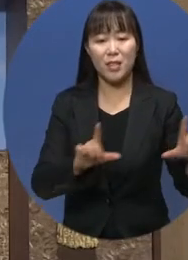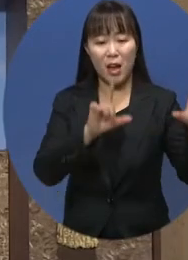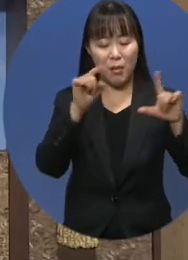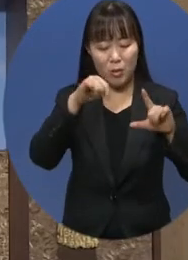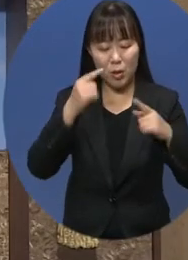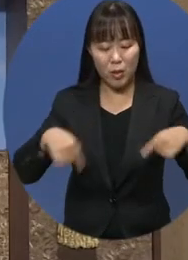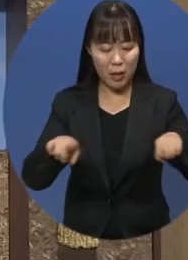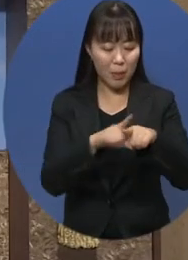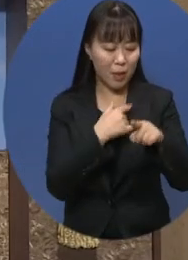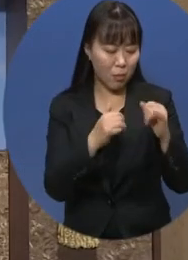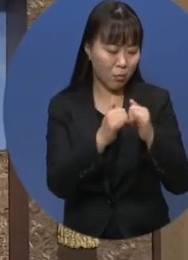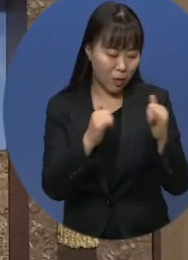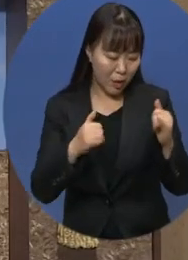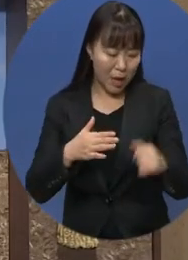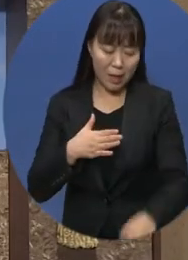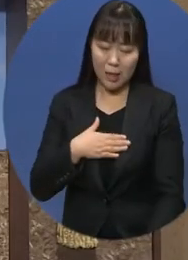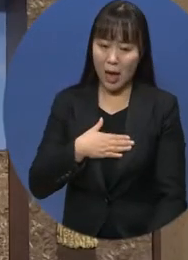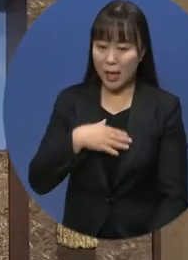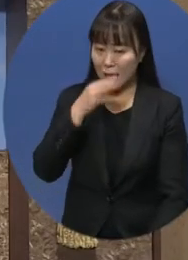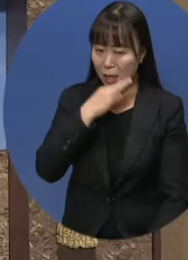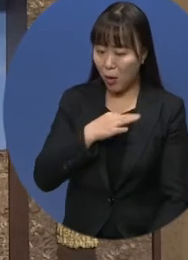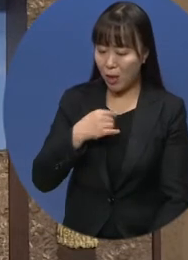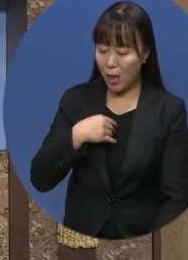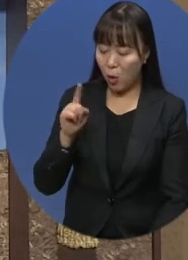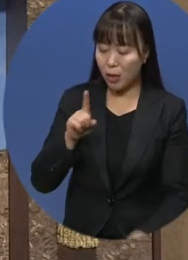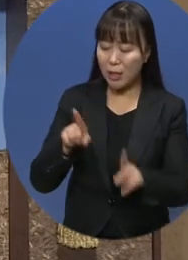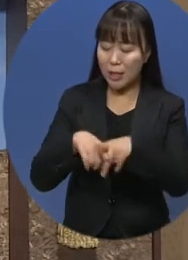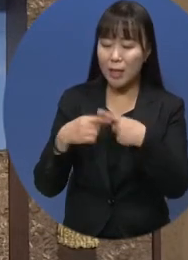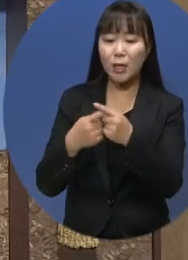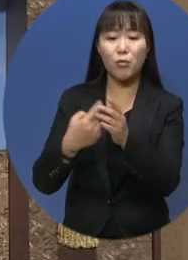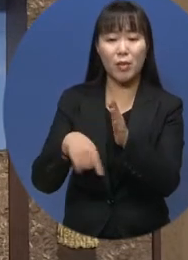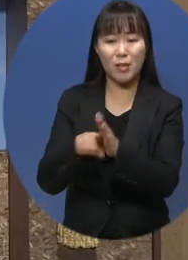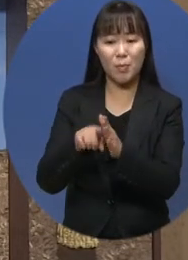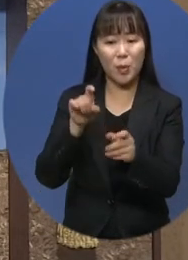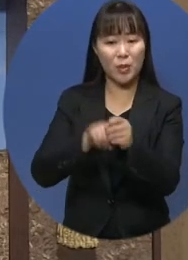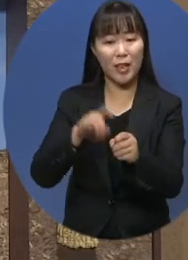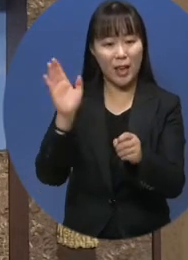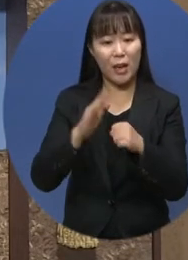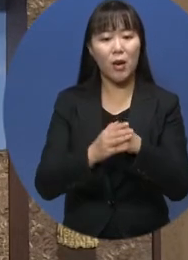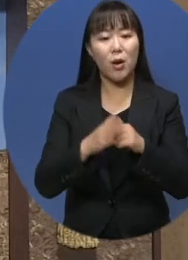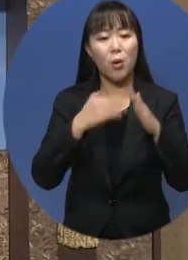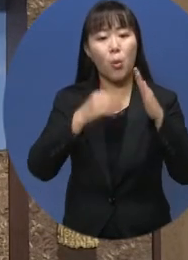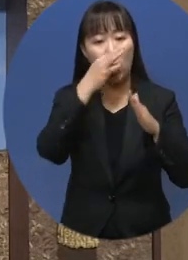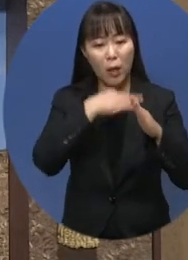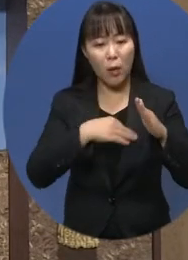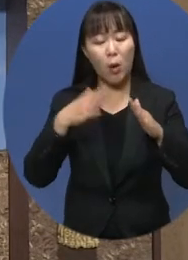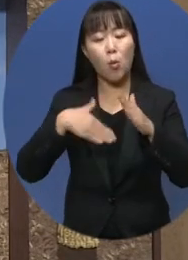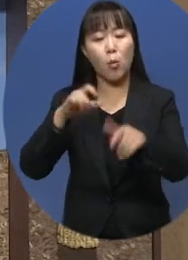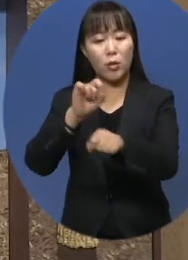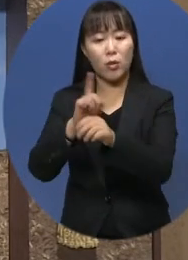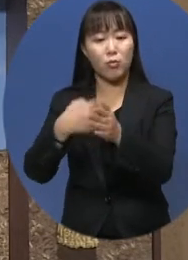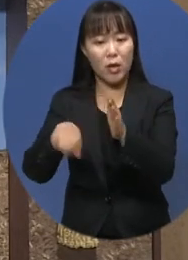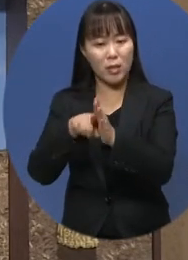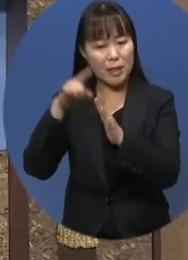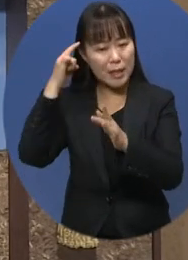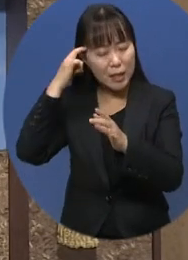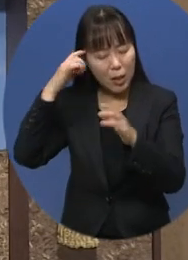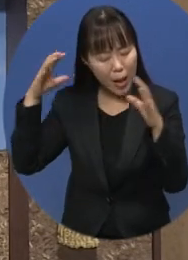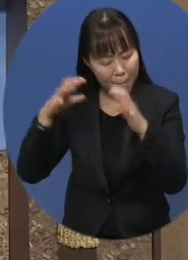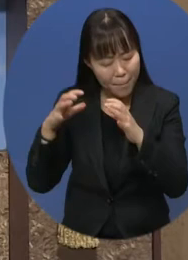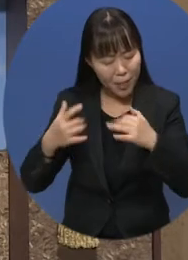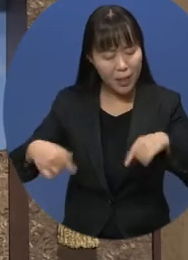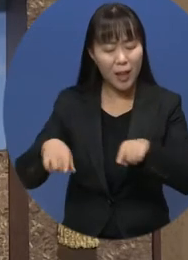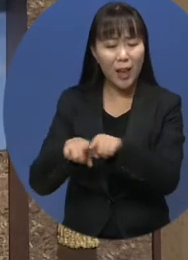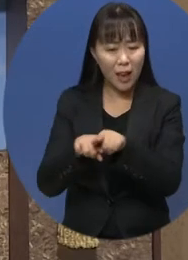분들과 나의 이익과 나의 어떤 이해를 위해서 가 아니라 에 공익과 공공성을 위해서 의견을 뭐가 함께